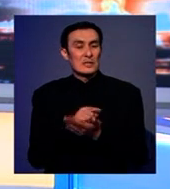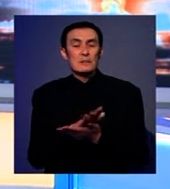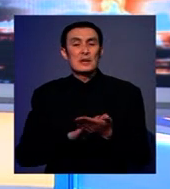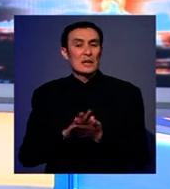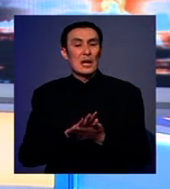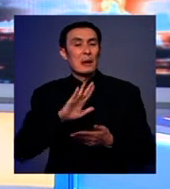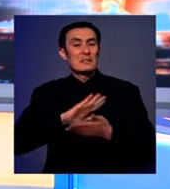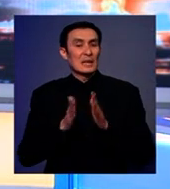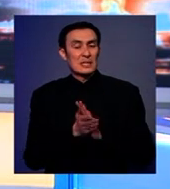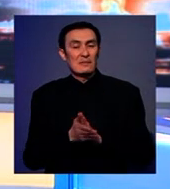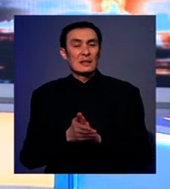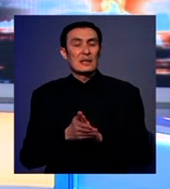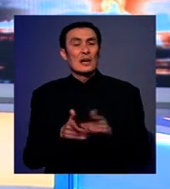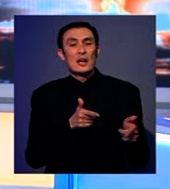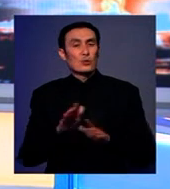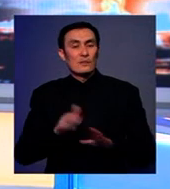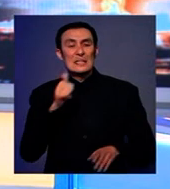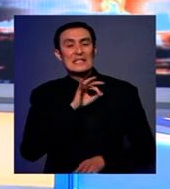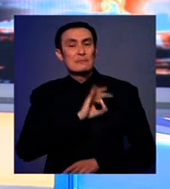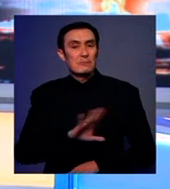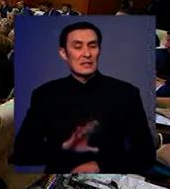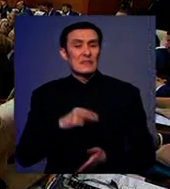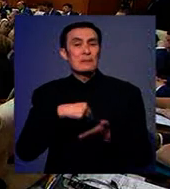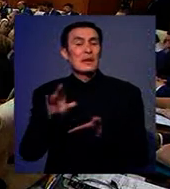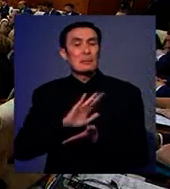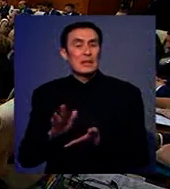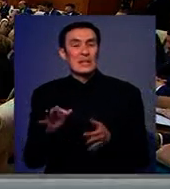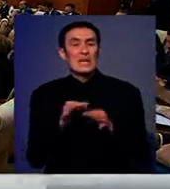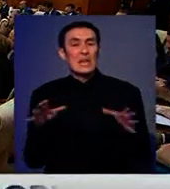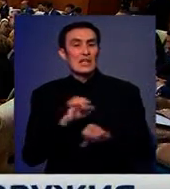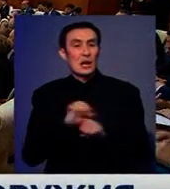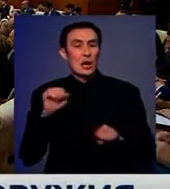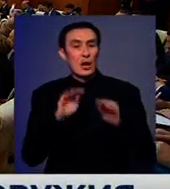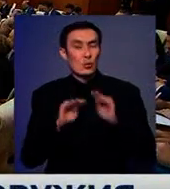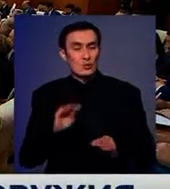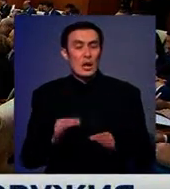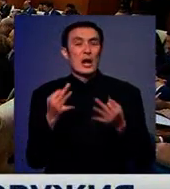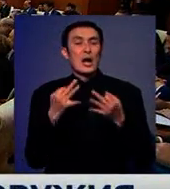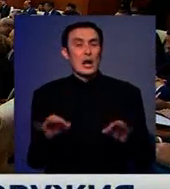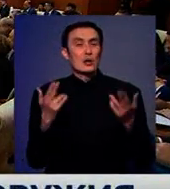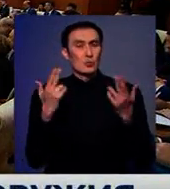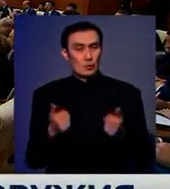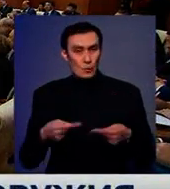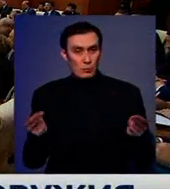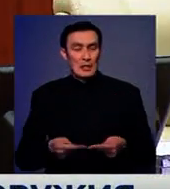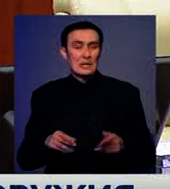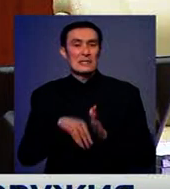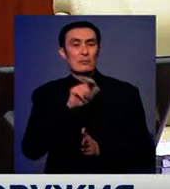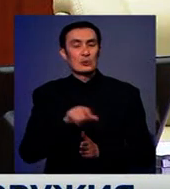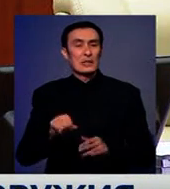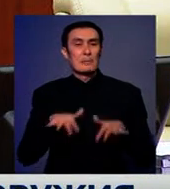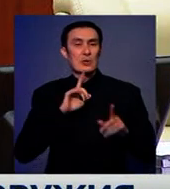каких обстоятельствах не разрабатывать, не испытывать и не приобретать ядерное оружие, одобрили депутаты Мажилиса. Как